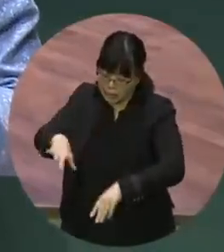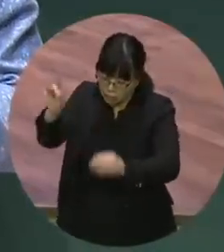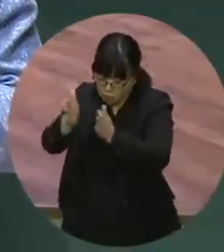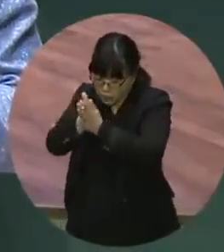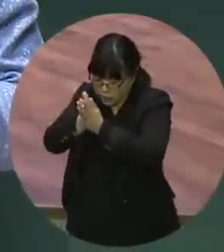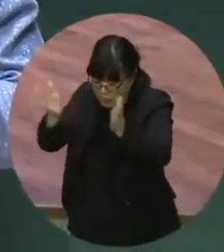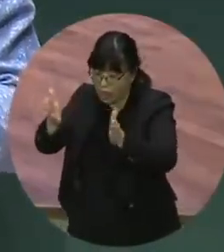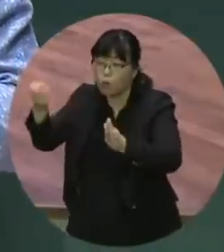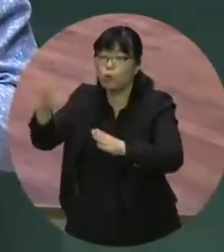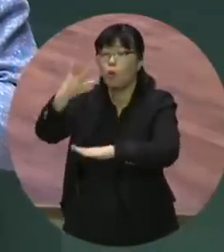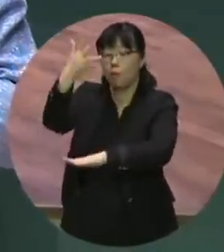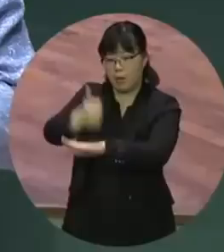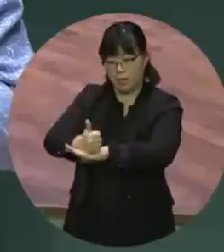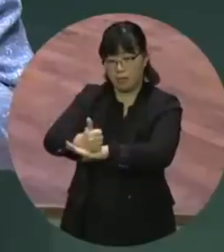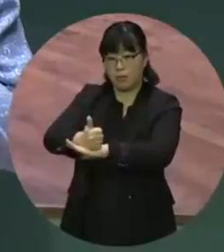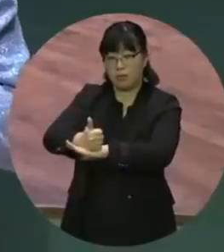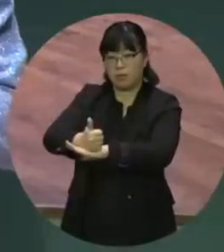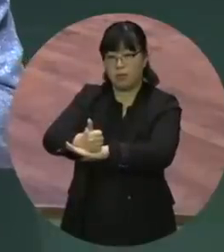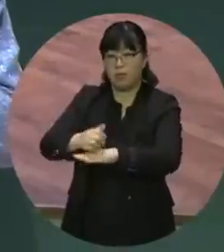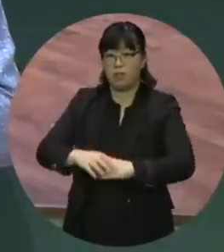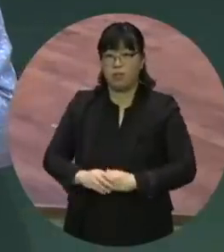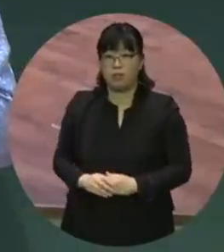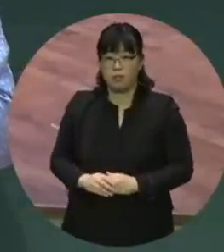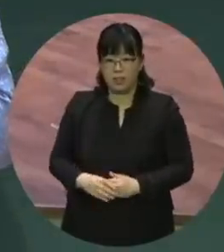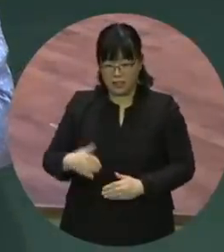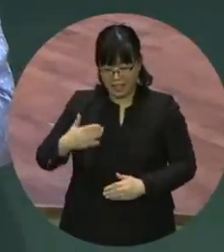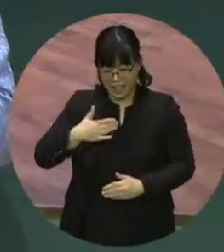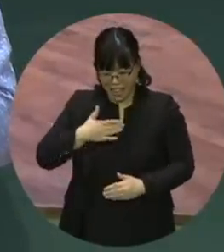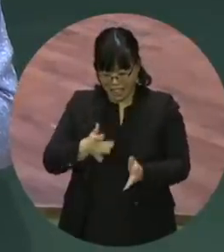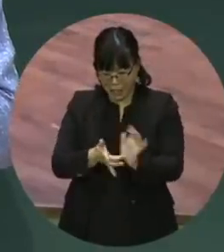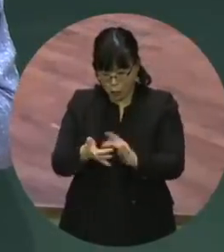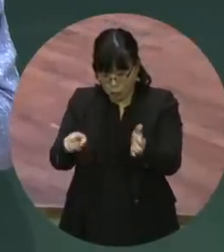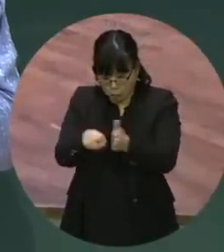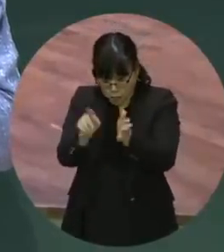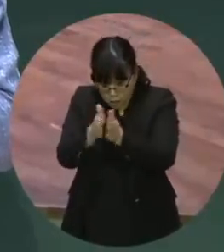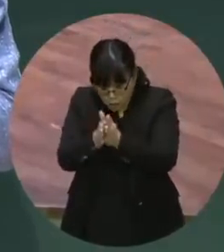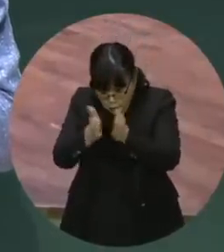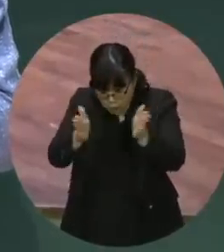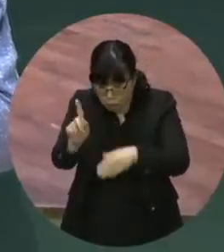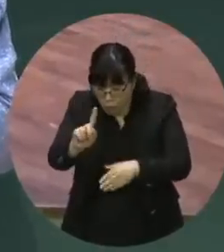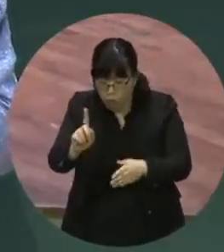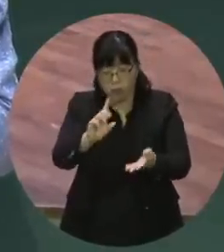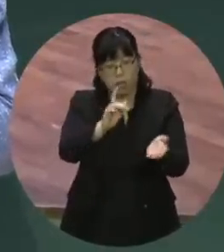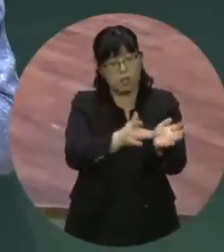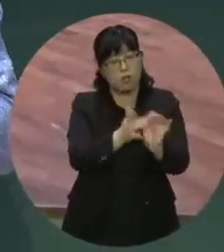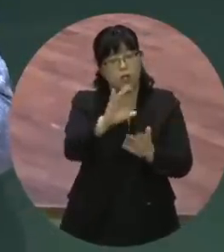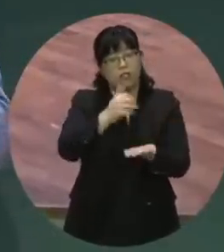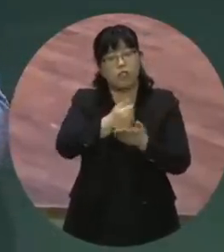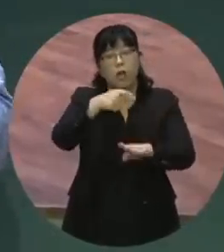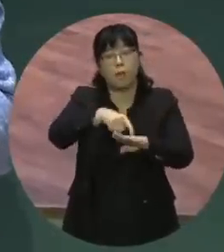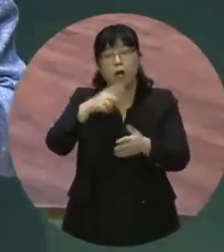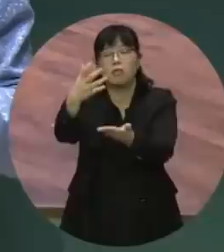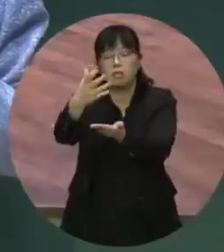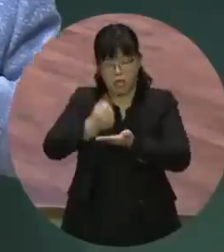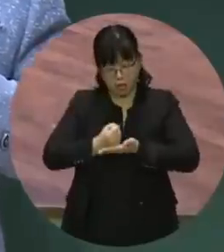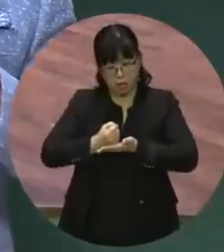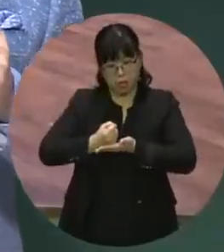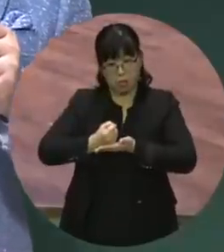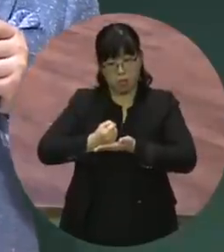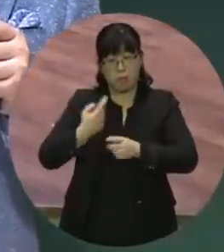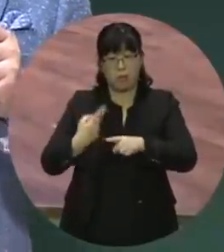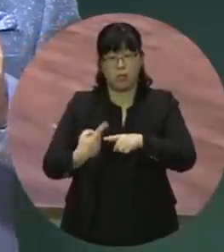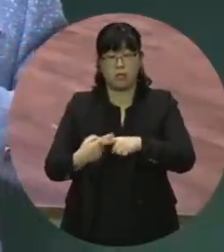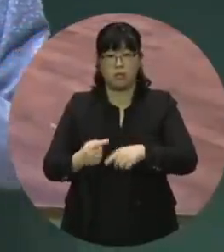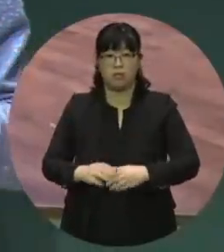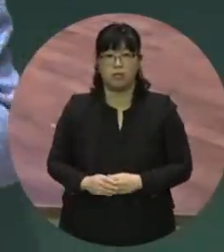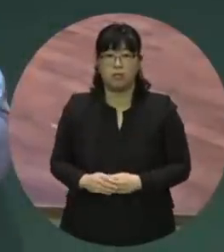뭡니까? 그리스도 예수의 마음을 품는 것입니다. 그런데 놀랍게도 아무도 이 그리스도 예수의 마음을 안 품어요. 참